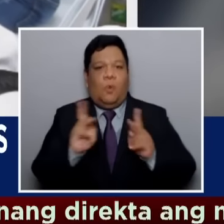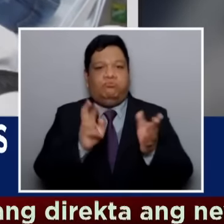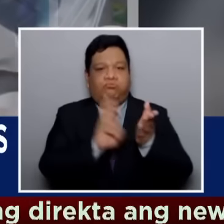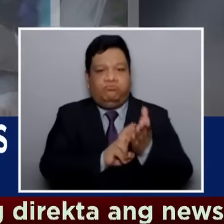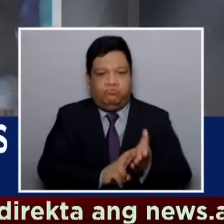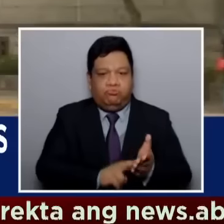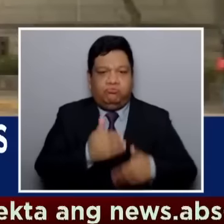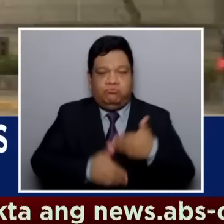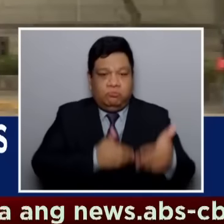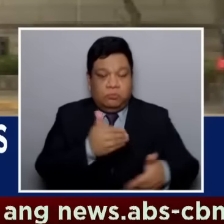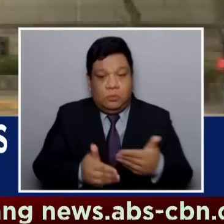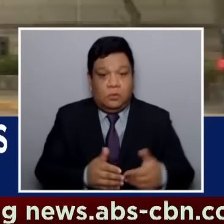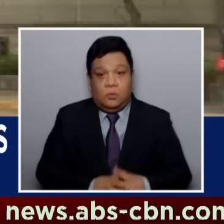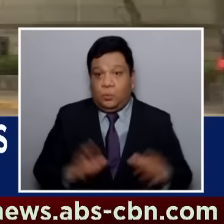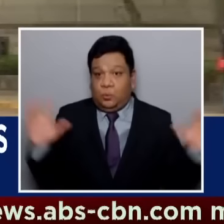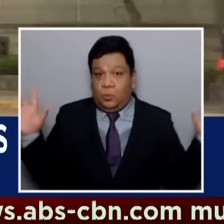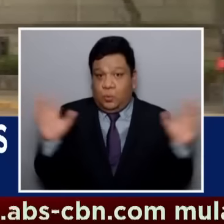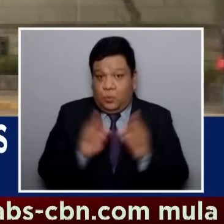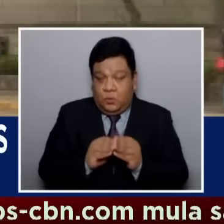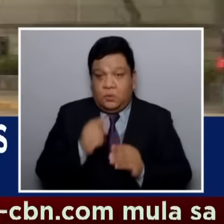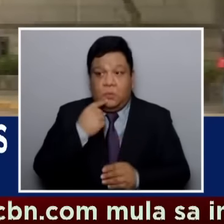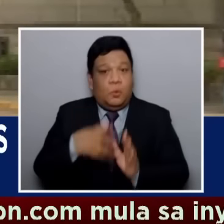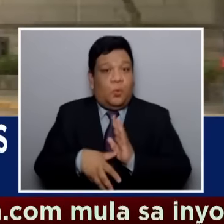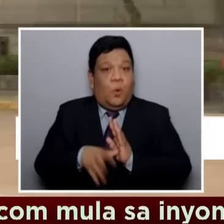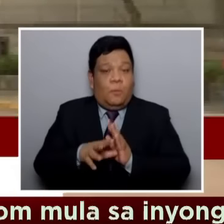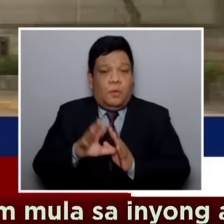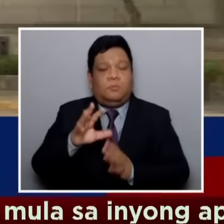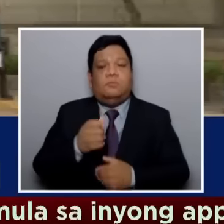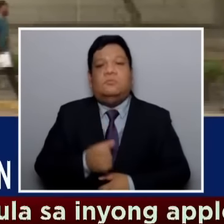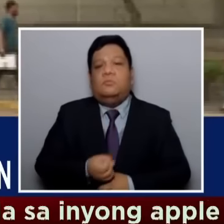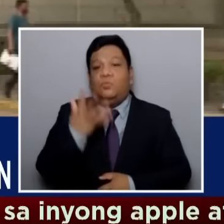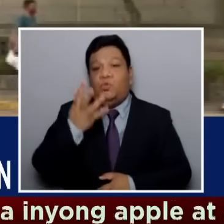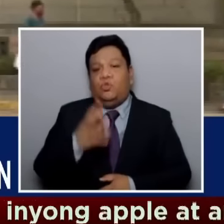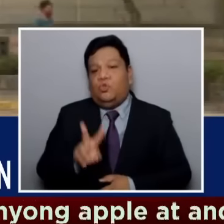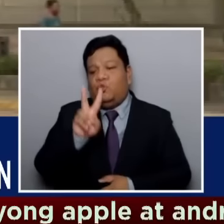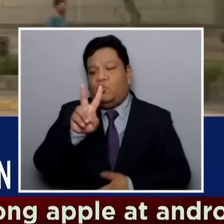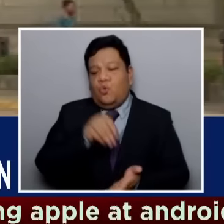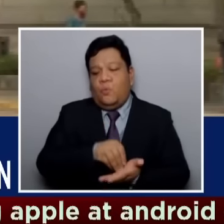Sa pangkalahatan, sinabi ng COMELEC na umabot na sa